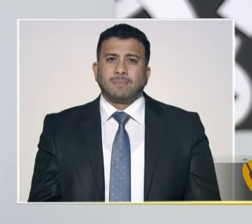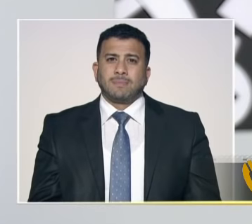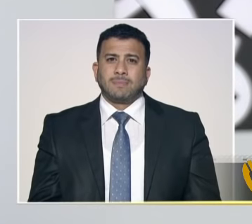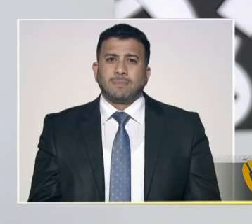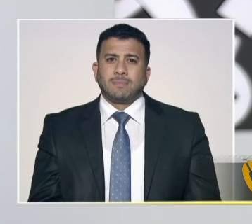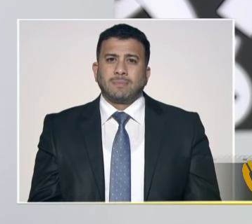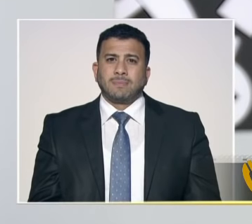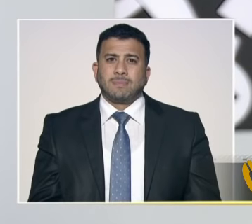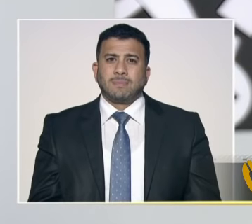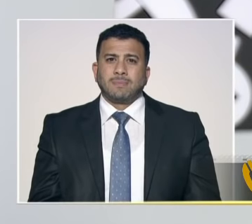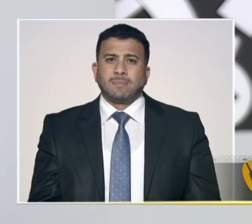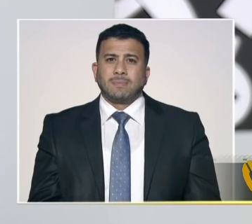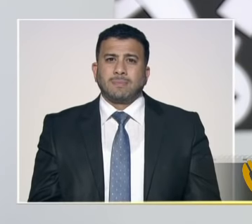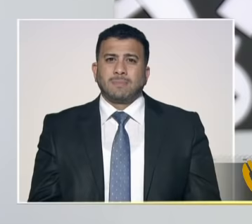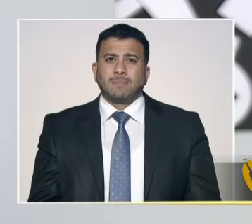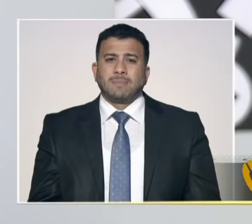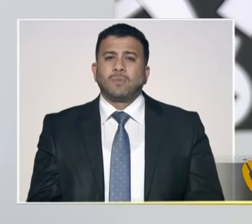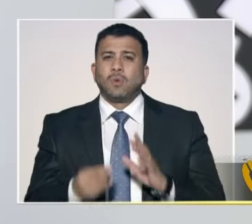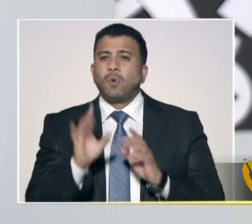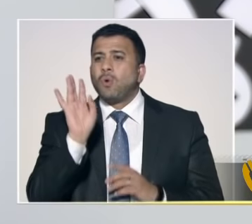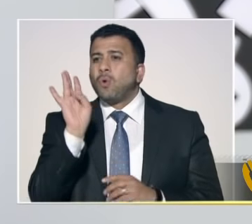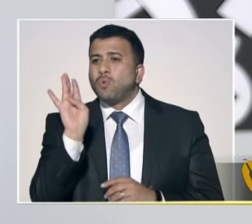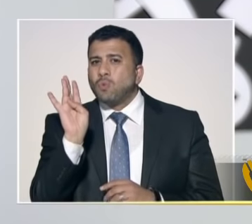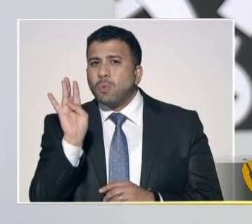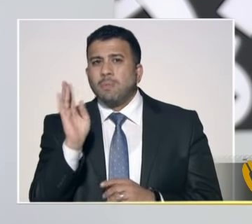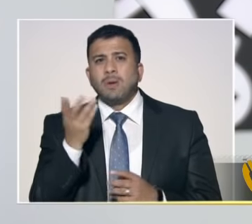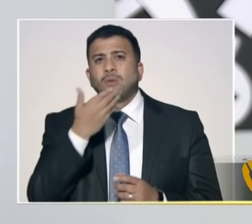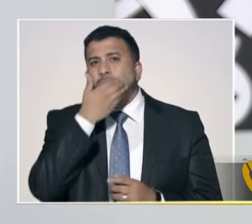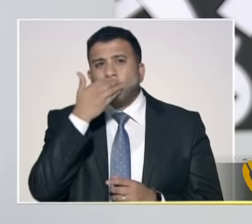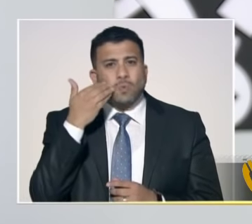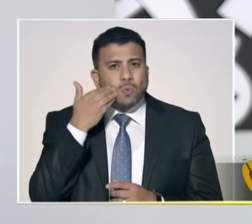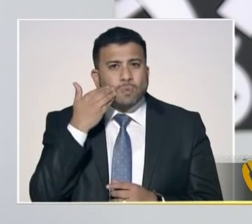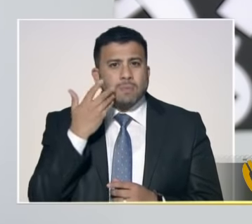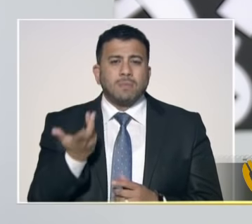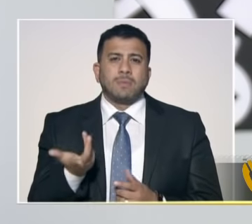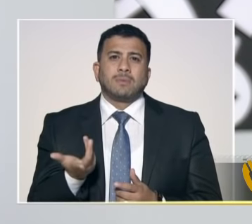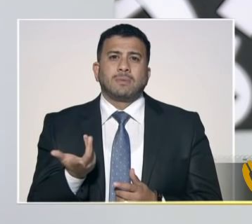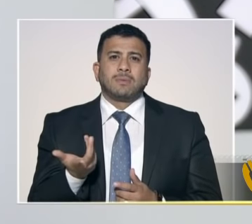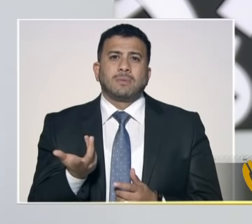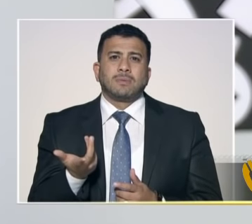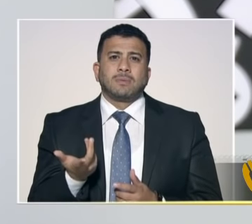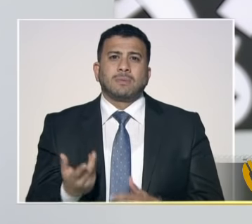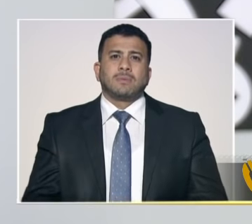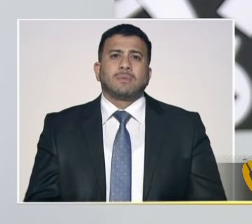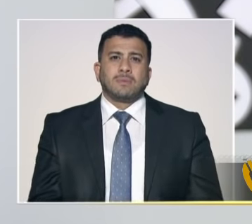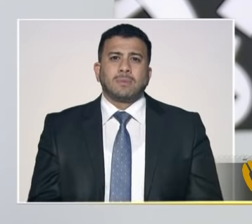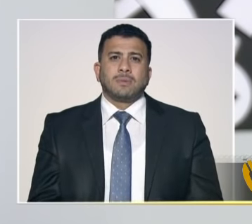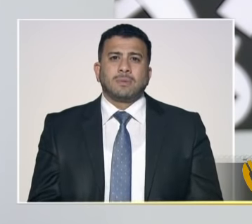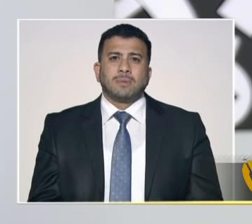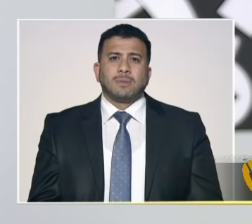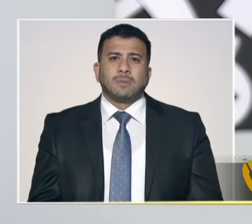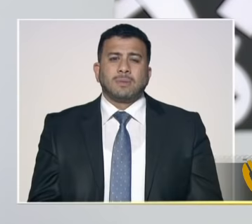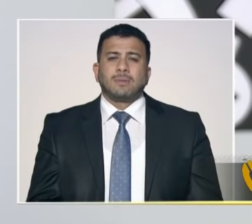الخطبة بالصيام؟ ما كان خطبة، هل يجوز هذه الخطبة أو لا؟ الخطبة يعني في